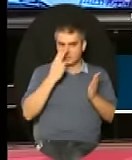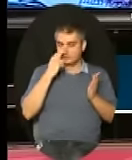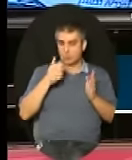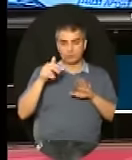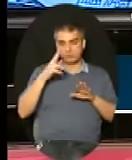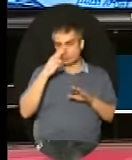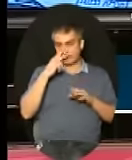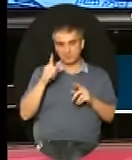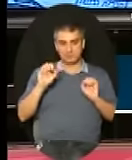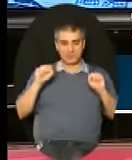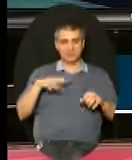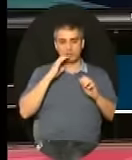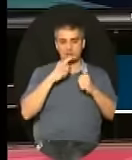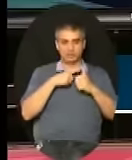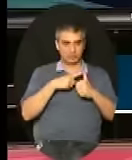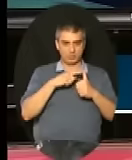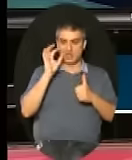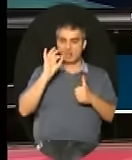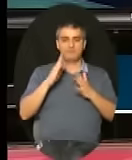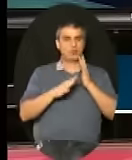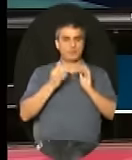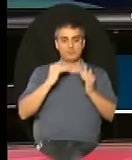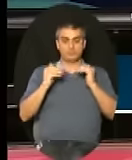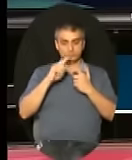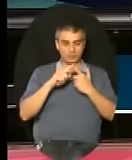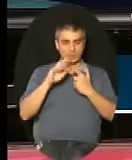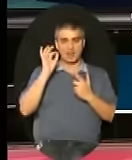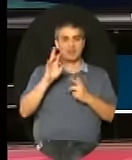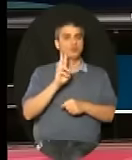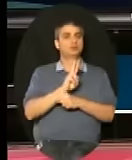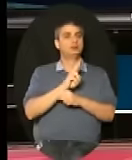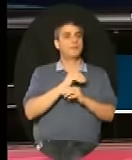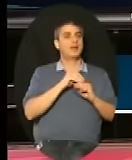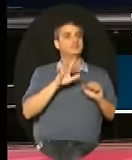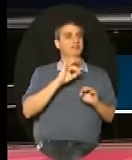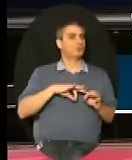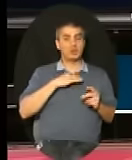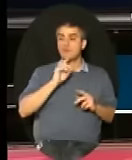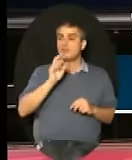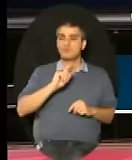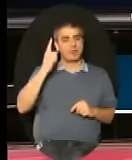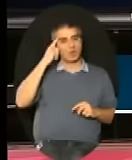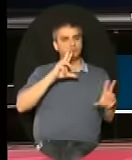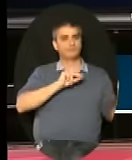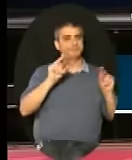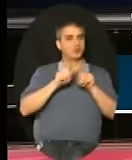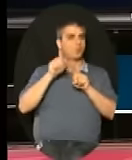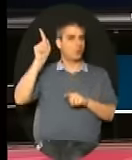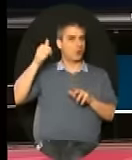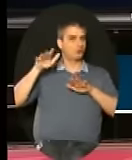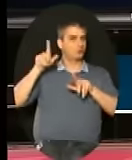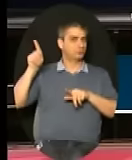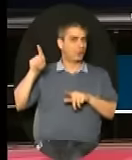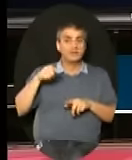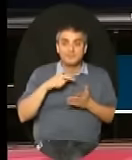ראש ממשלה להשתלט על תקשורת, לפגוע בבית המשפט העליון, לפגוע בשומרי הסף, ולפגוע בכל מי שלא חושב כמו, ולכן הדיון